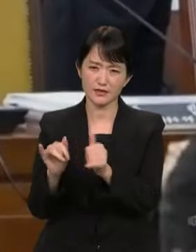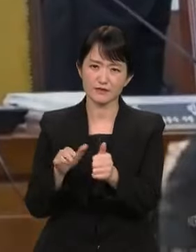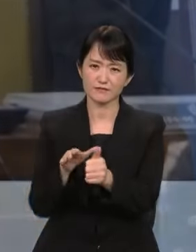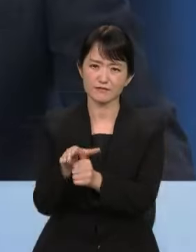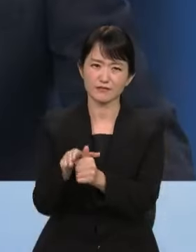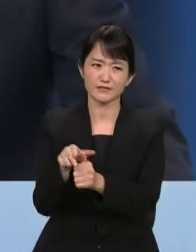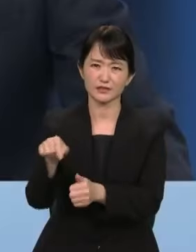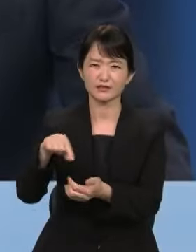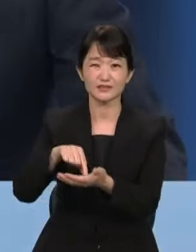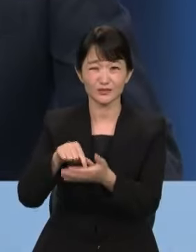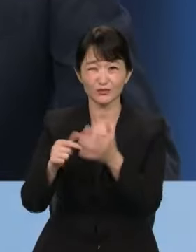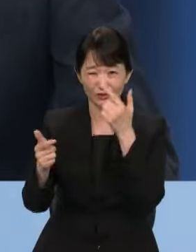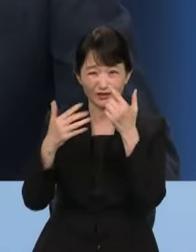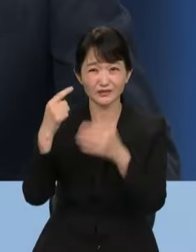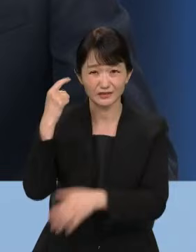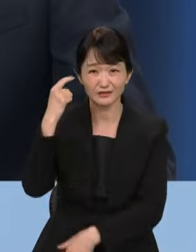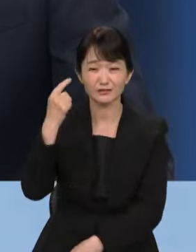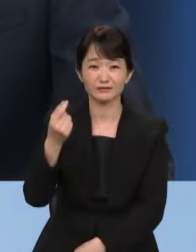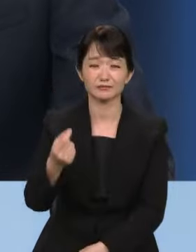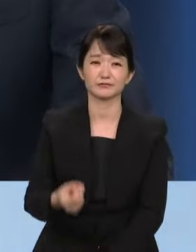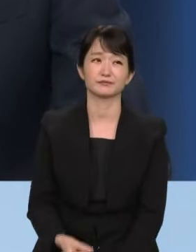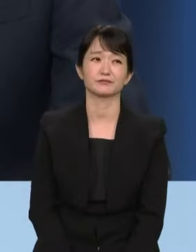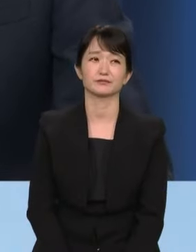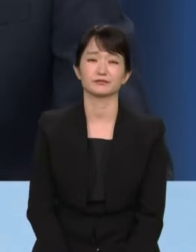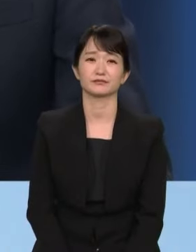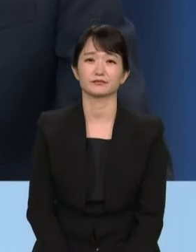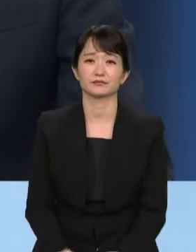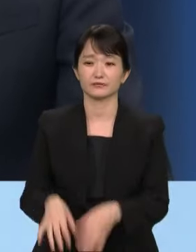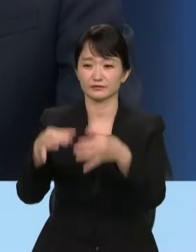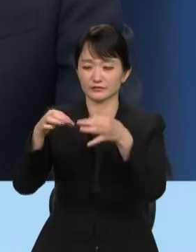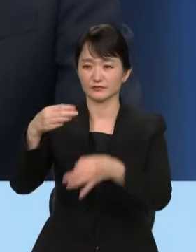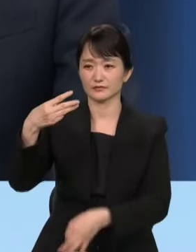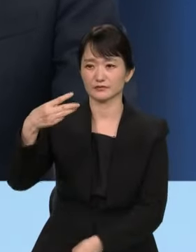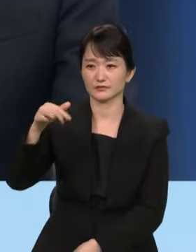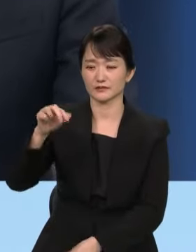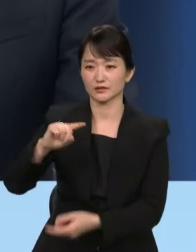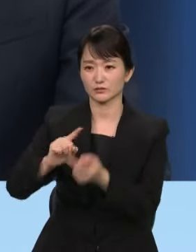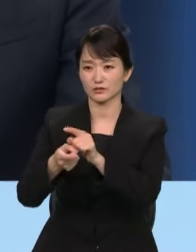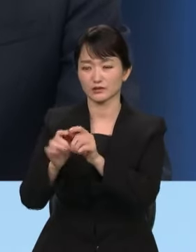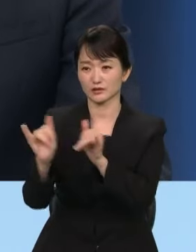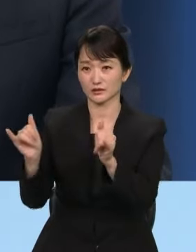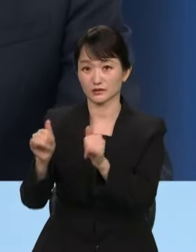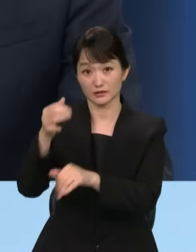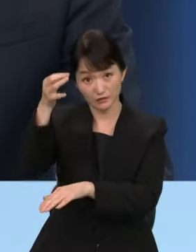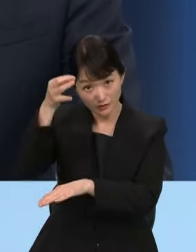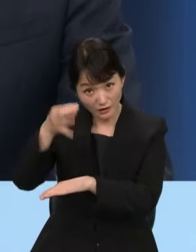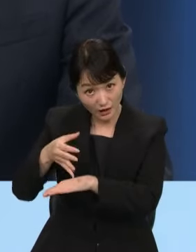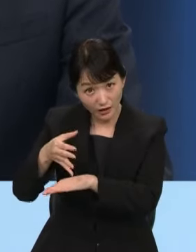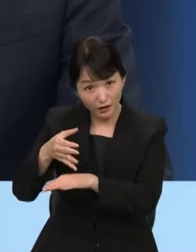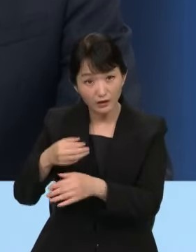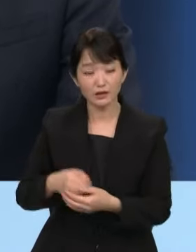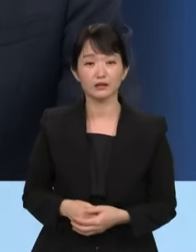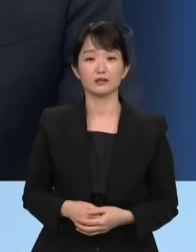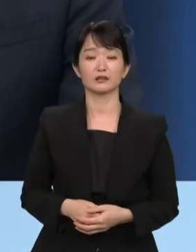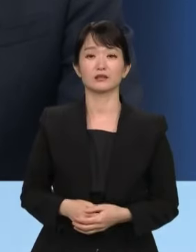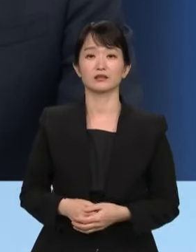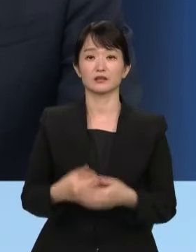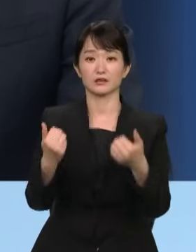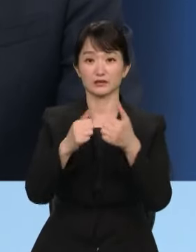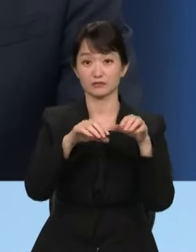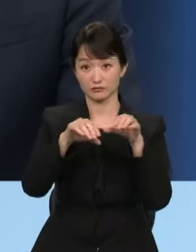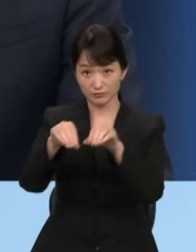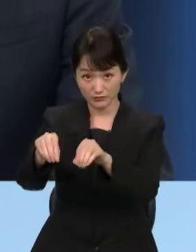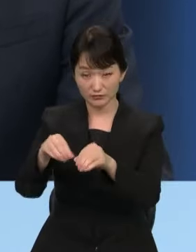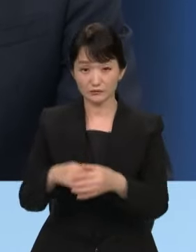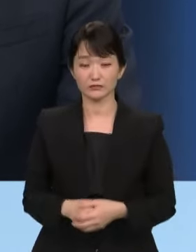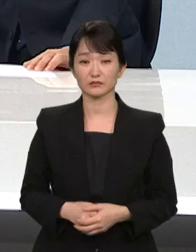이 정도면 뭐 명확하게 들리는 것 같은데 김태규 대행이 사과는 했습니까? 네, 그렇습니다. 그러자 이제 정회 중이었고 회의가